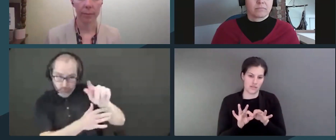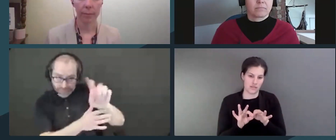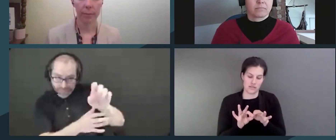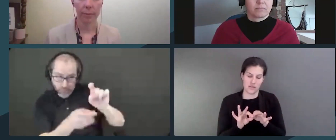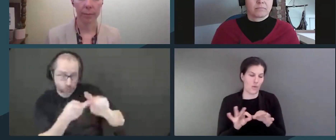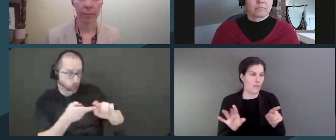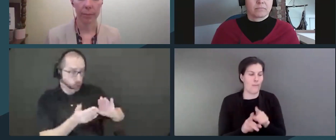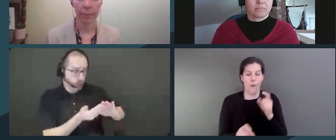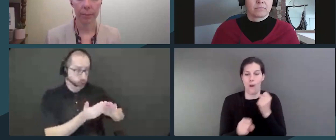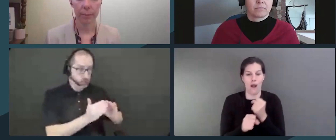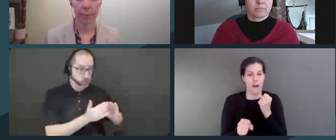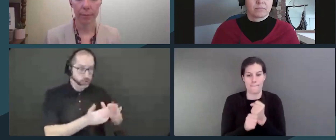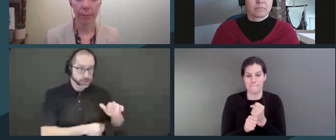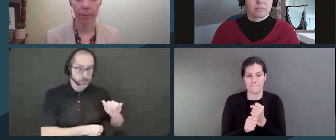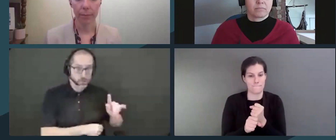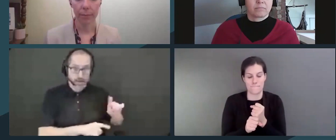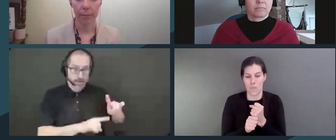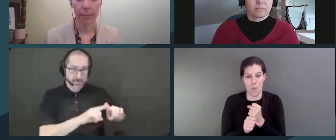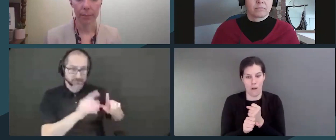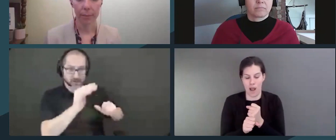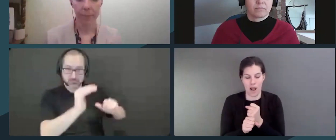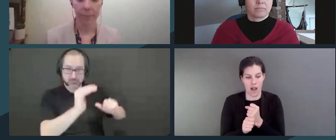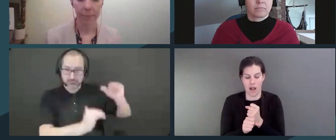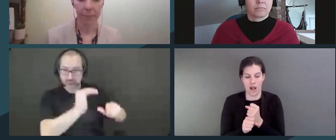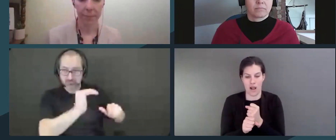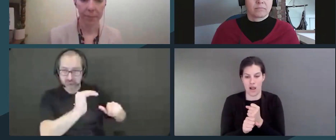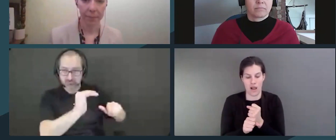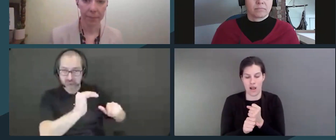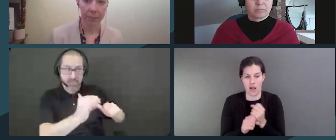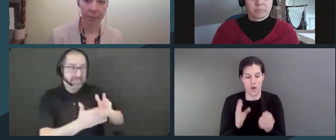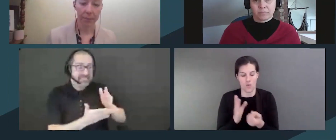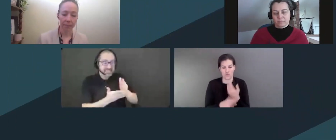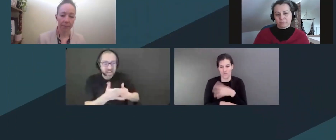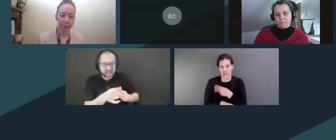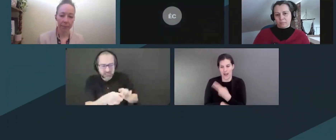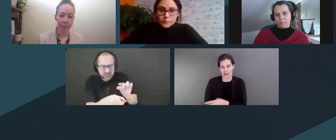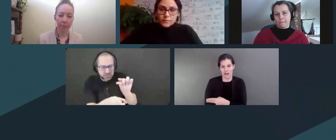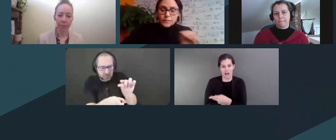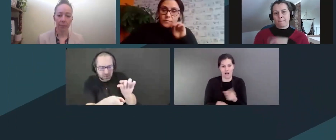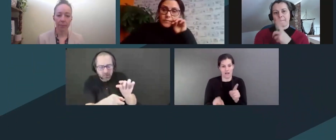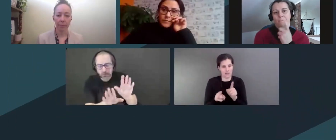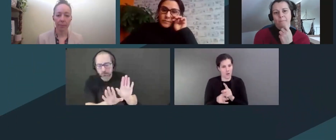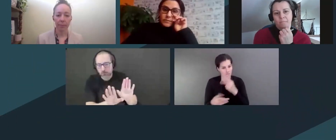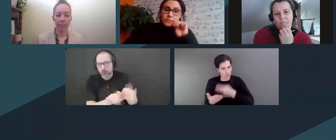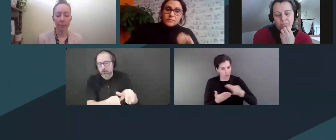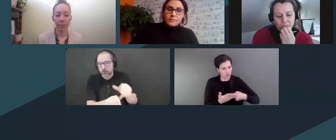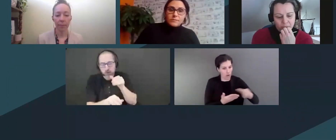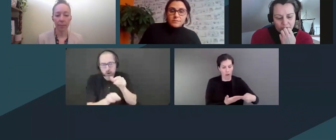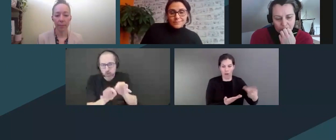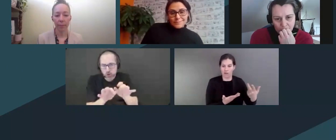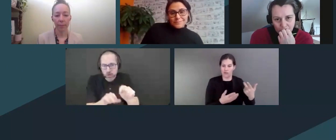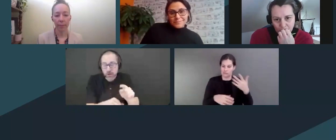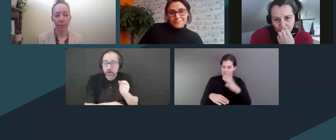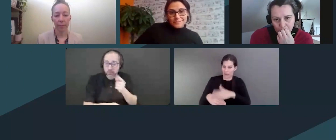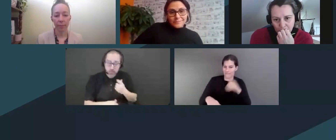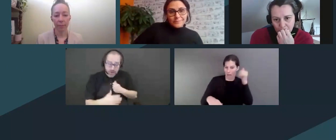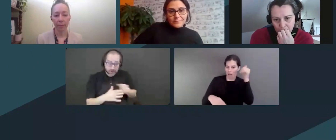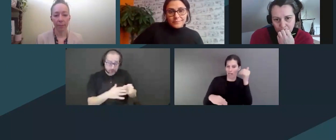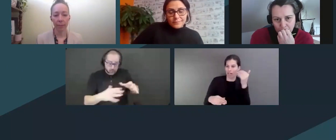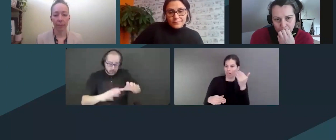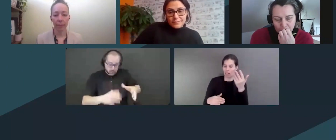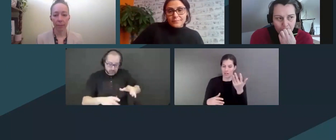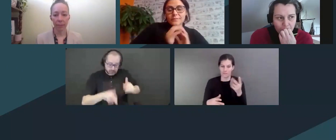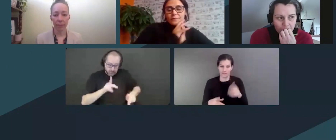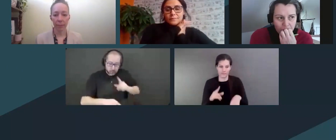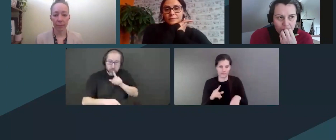Parfois, c'est même pas rémunéré. Mais nous avons quand même des gens qui sont engagés, qui travaillent avec